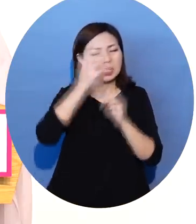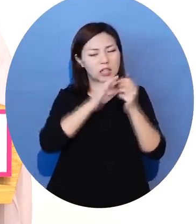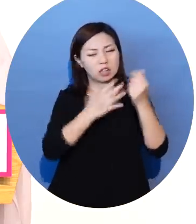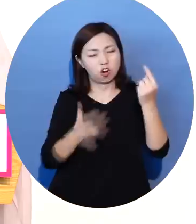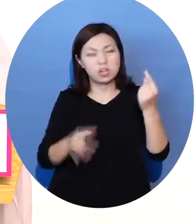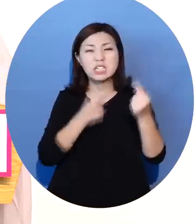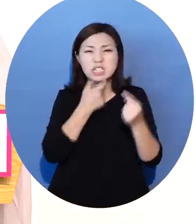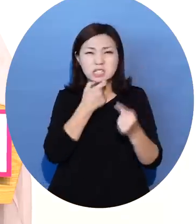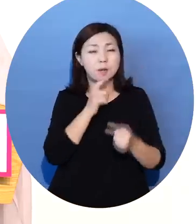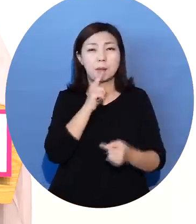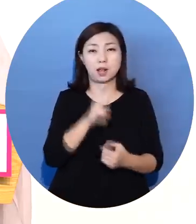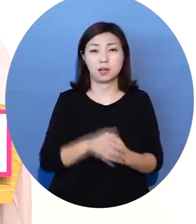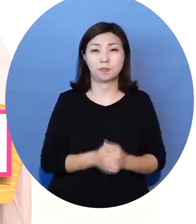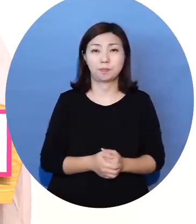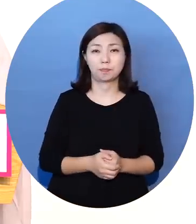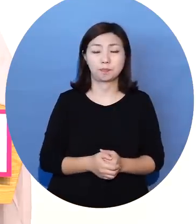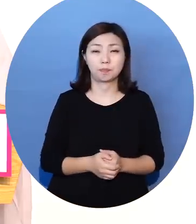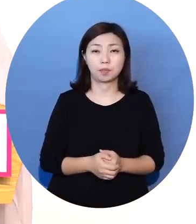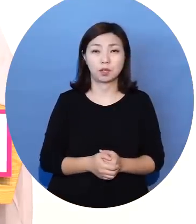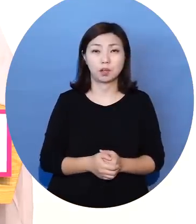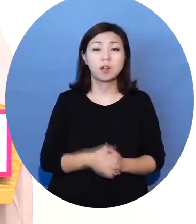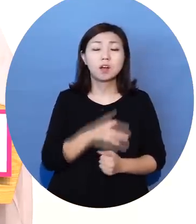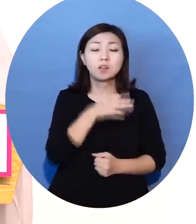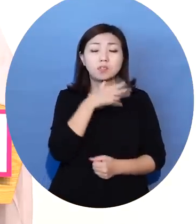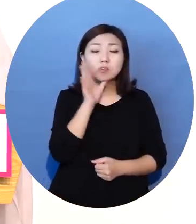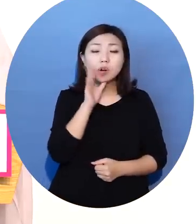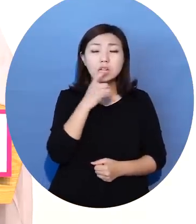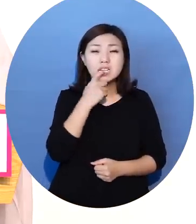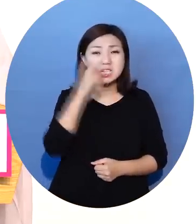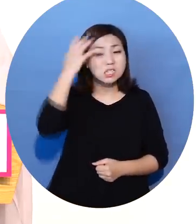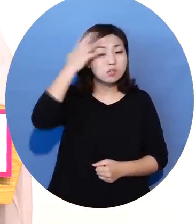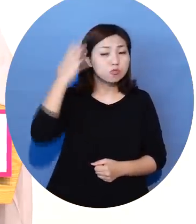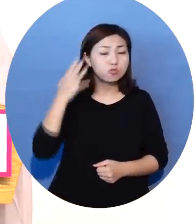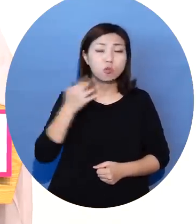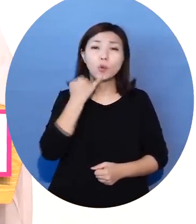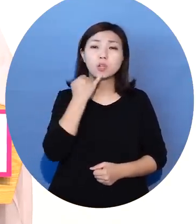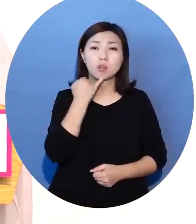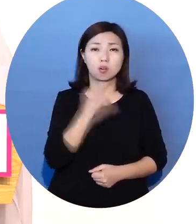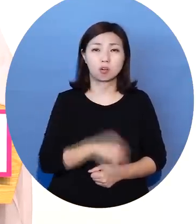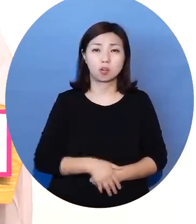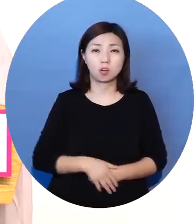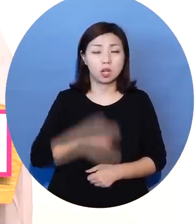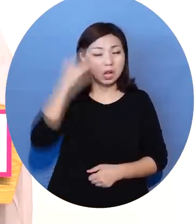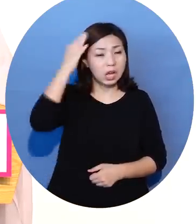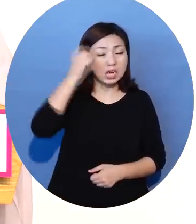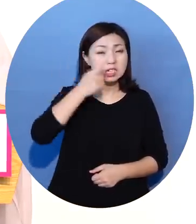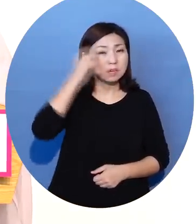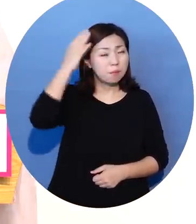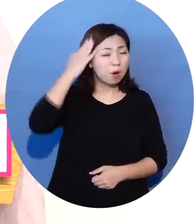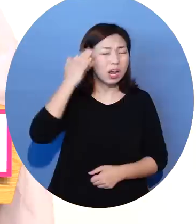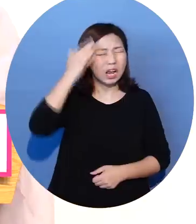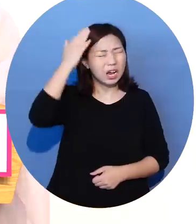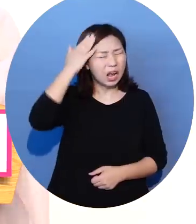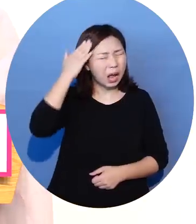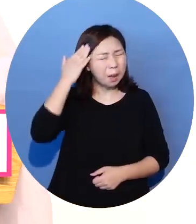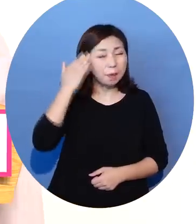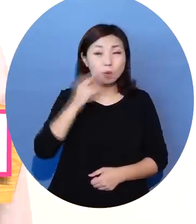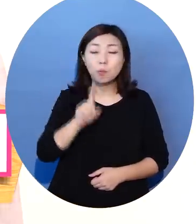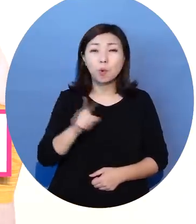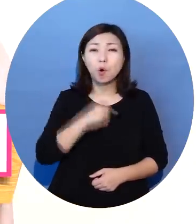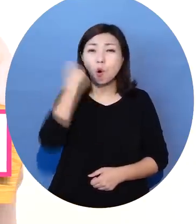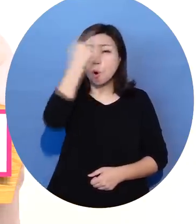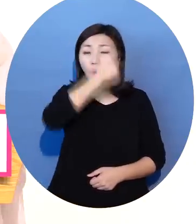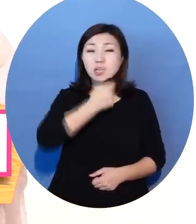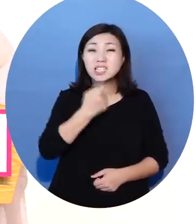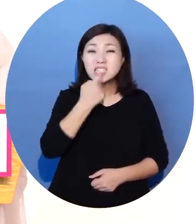그래서 머리가 희게 되는 게 왜 나쁘니? 머리가 검은 건 왜 좋아? 여러분들은 참 이상해. 얼굴은